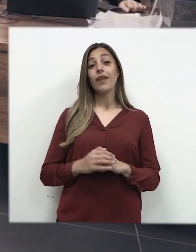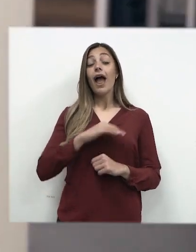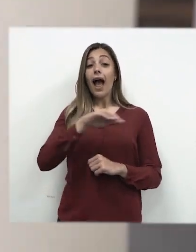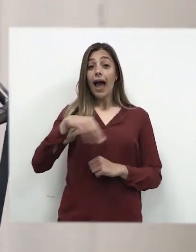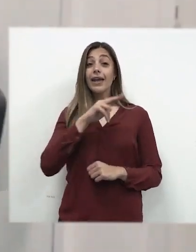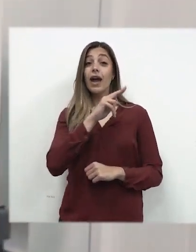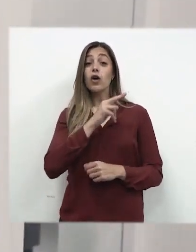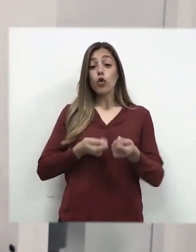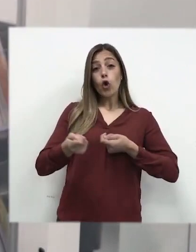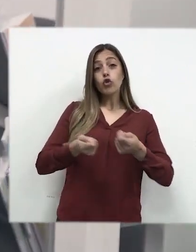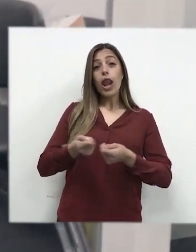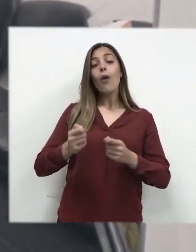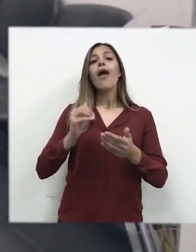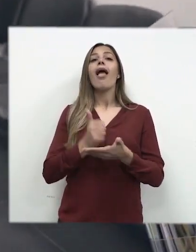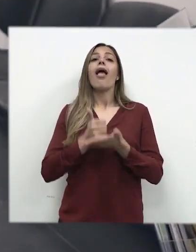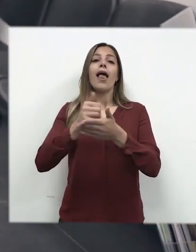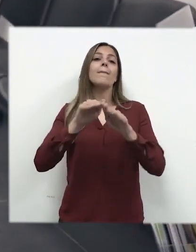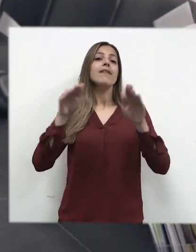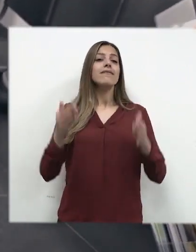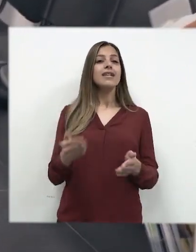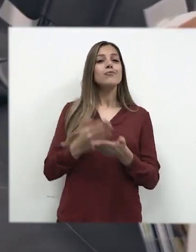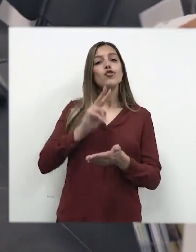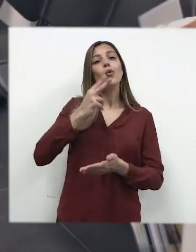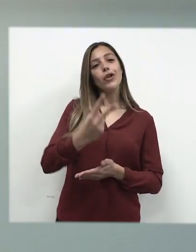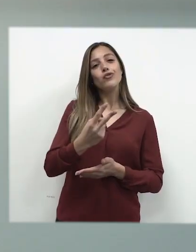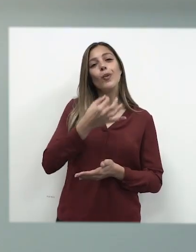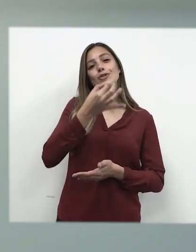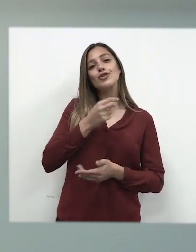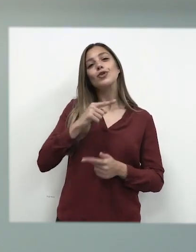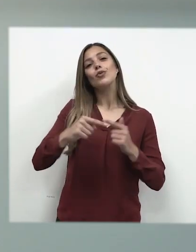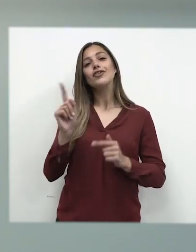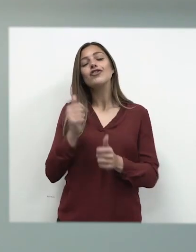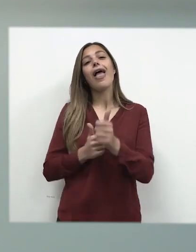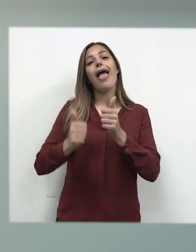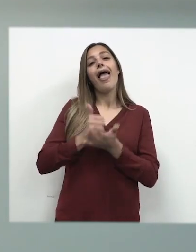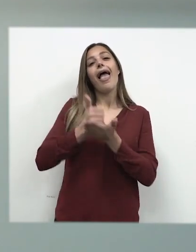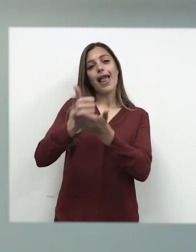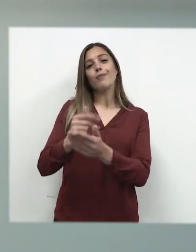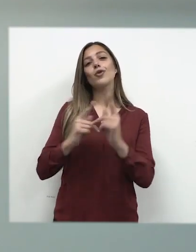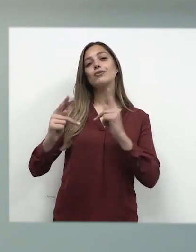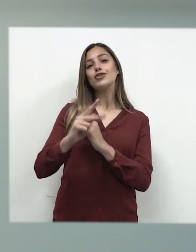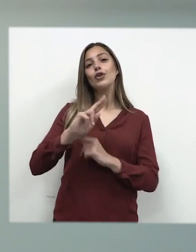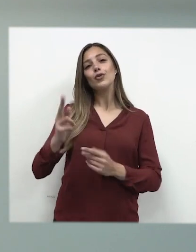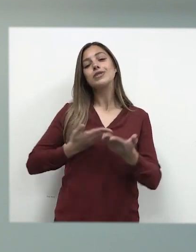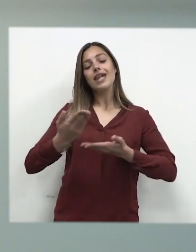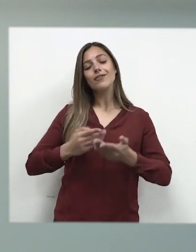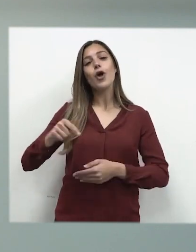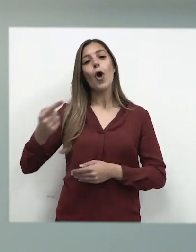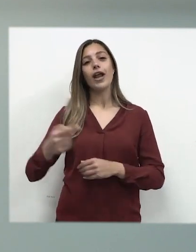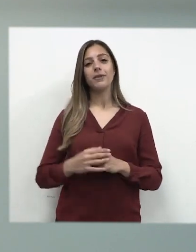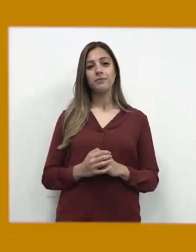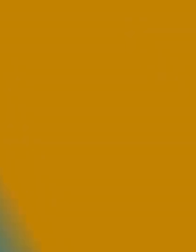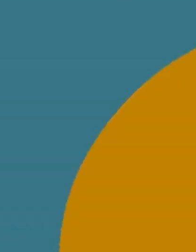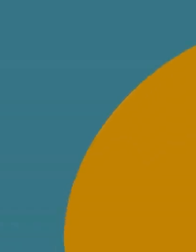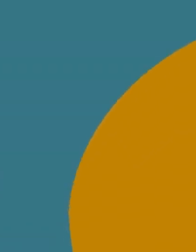mizabil tam Aħnum mësħu ko l-Rhebdesk fej nindrizzom i soqsijiet dwarajnuna l-tofri komisjoni u Servizji u fruti minn